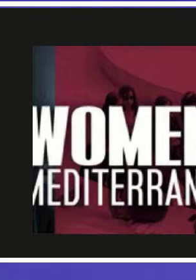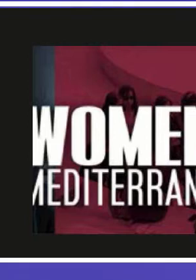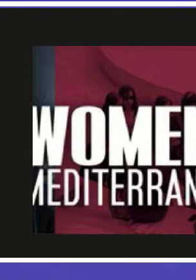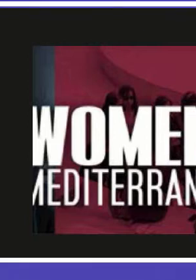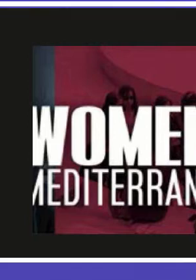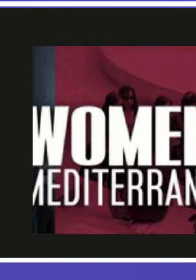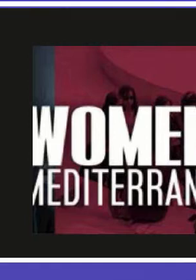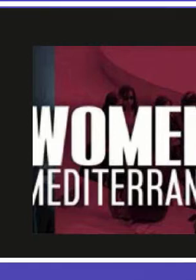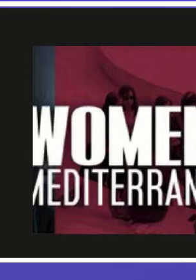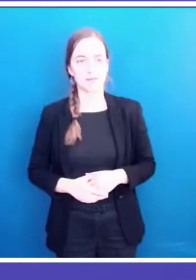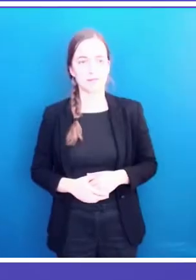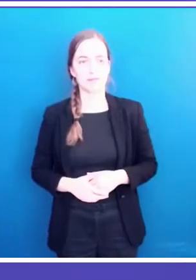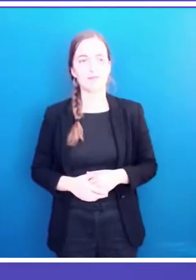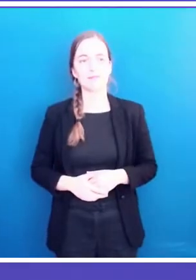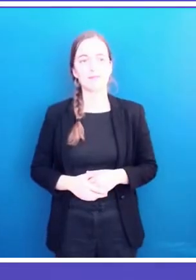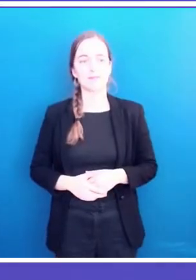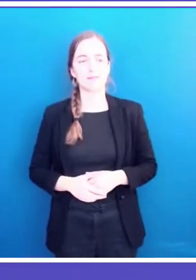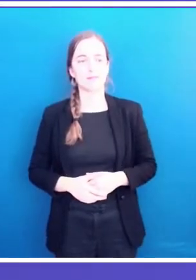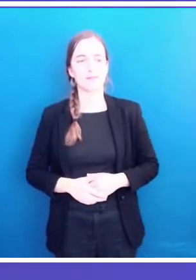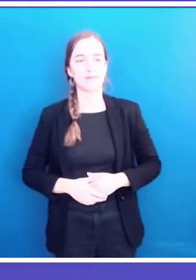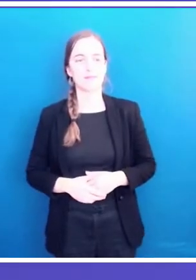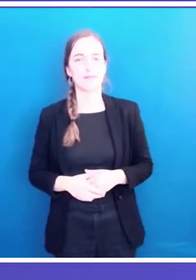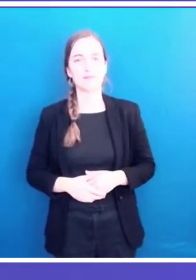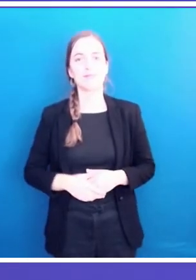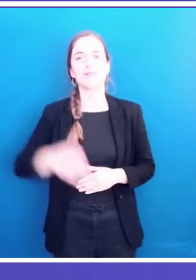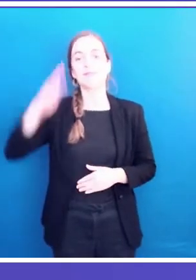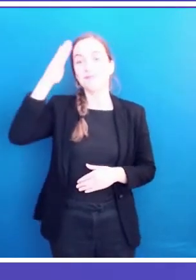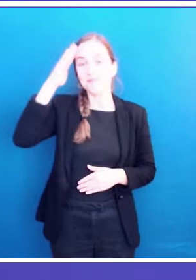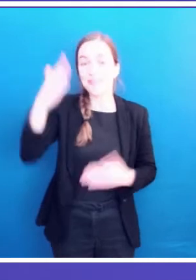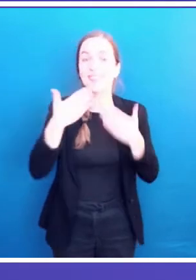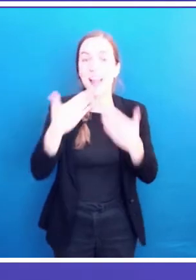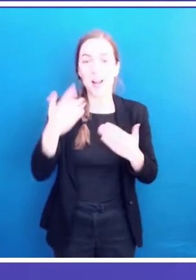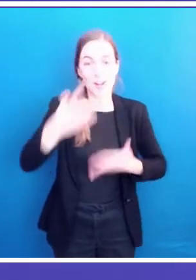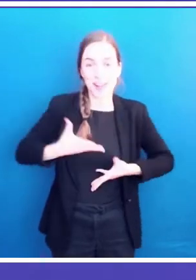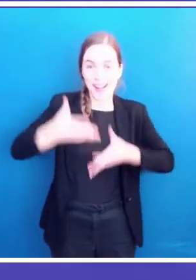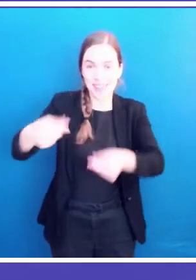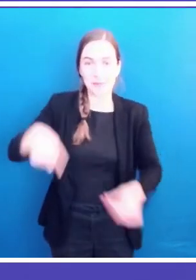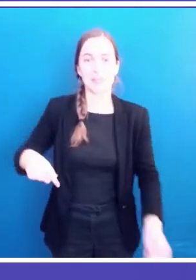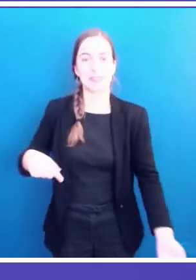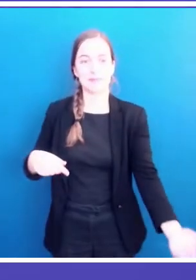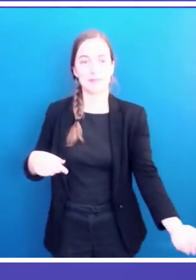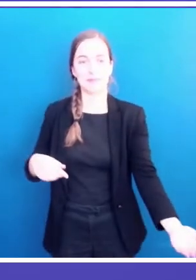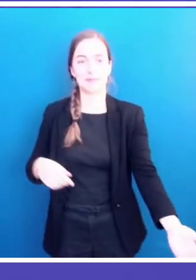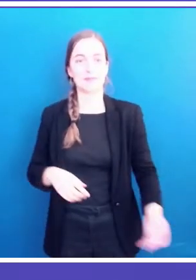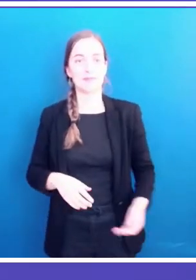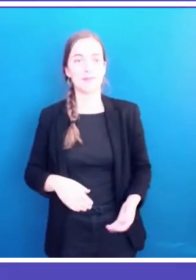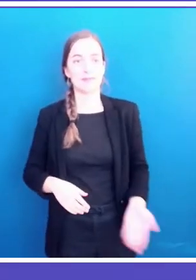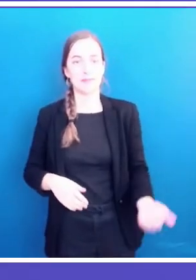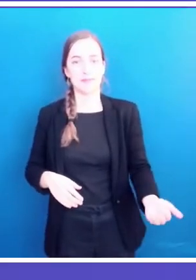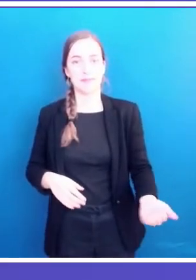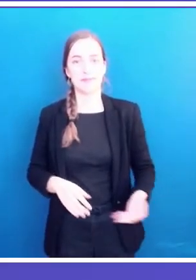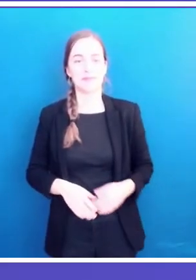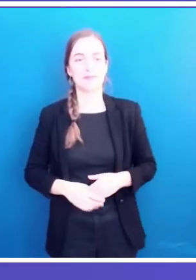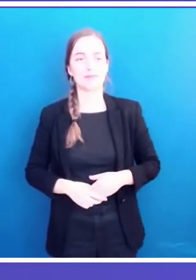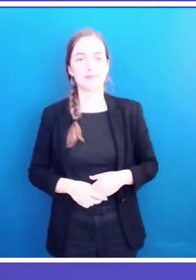شكرا جزيلا لهذه الدعوة للحديث. أود أن أعتذر في البداية لأن نائب رئيس البلدية